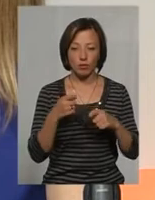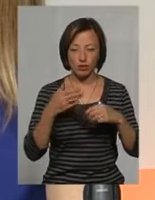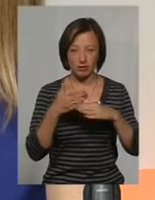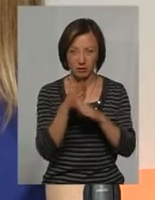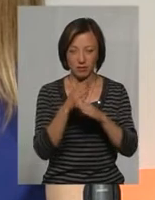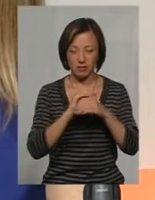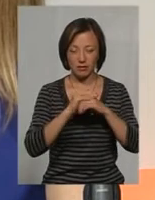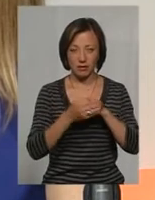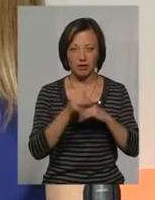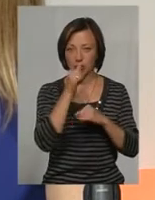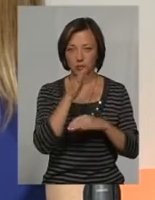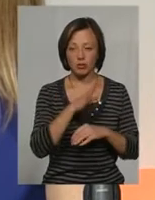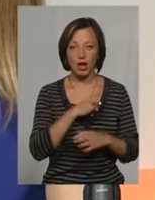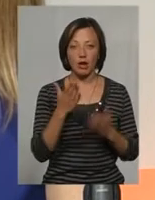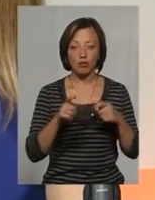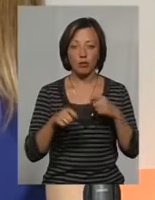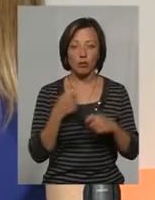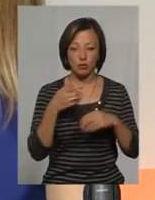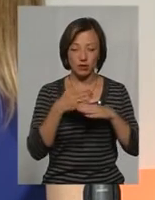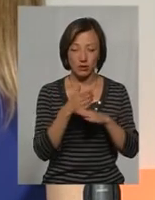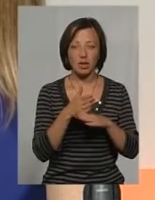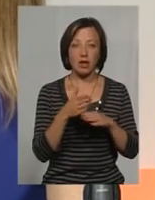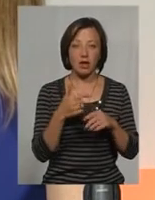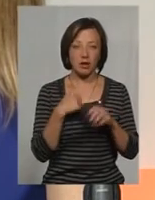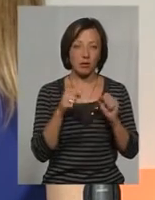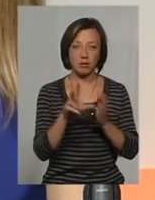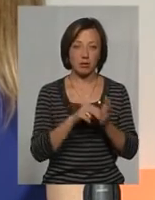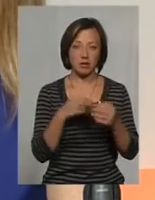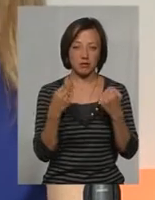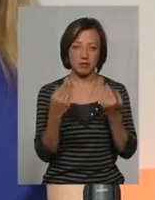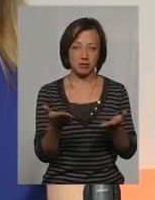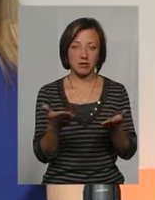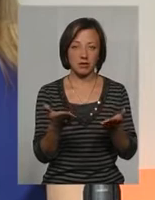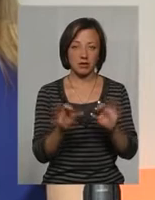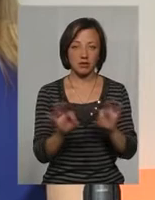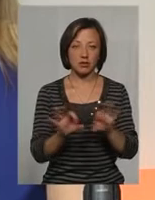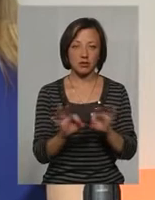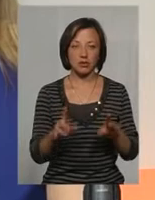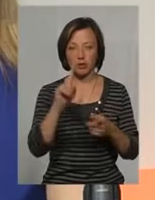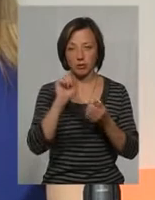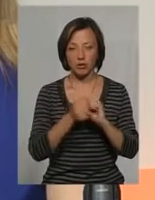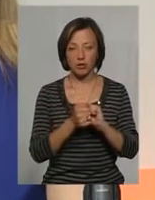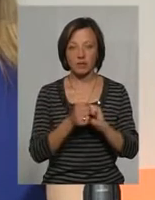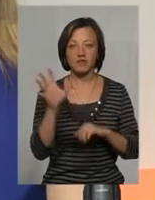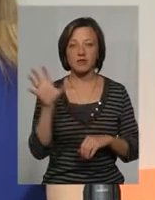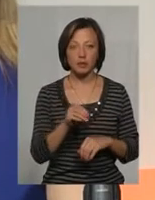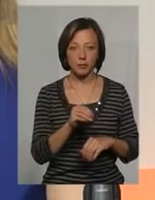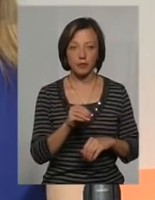цілісність скорлупи, то не може бути. Якщо порушена цілісність, я можу навіть привести наглядний примір, такий, що запам'ятовують